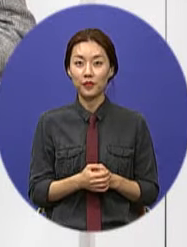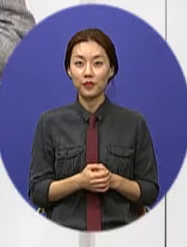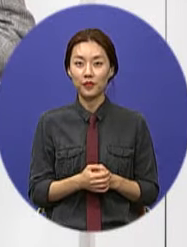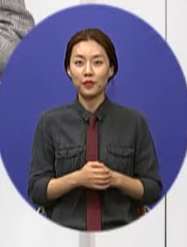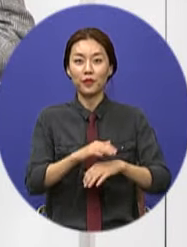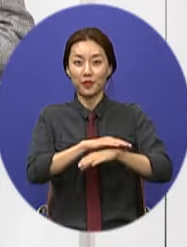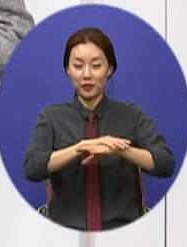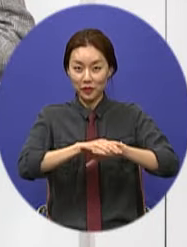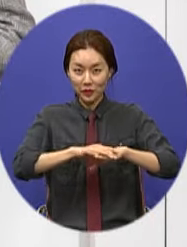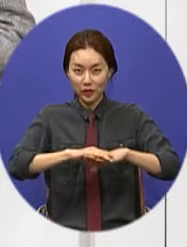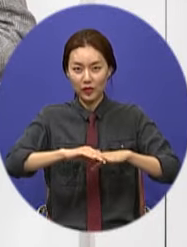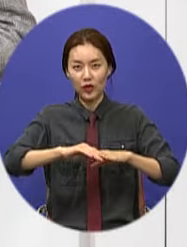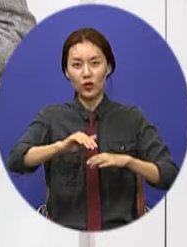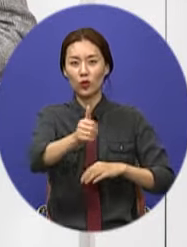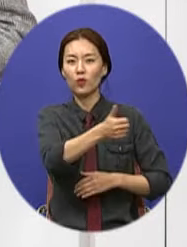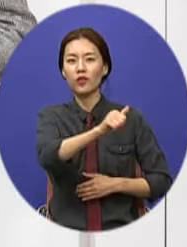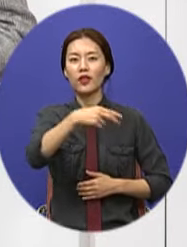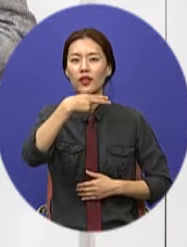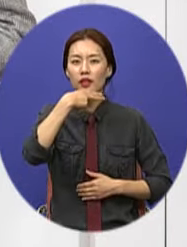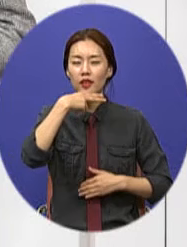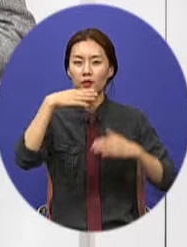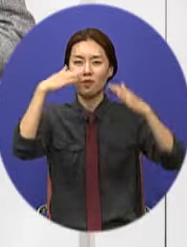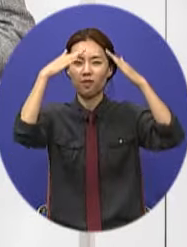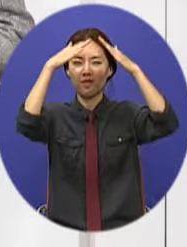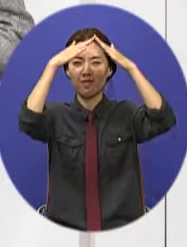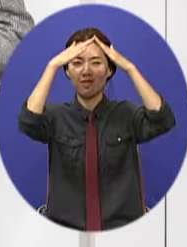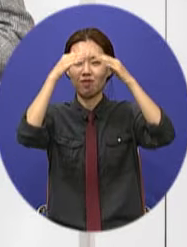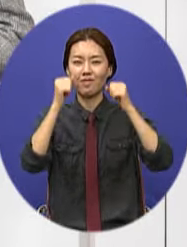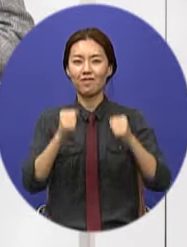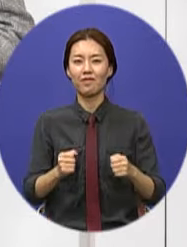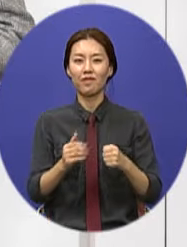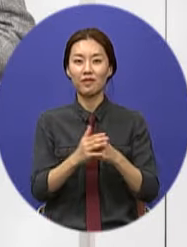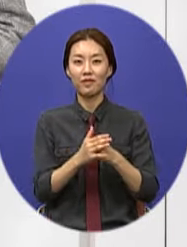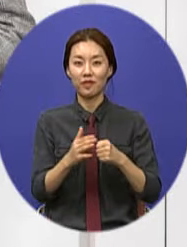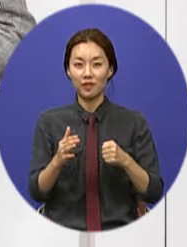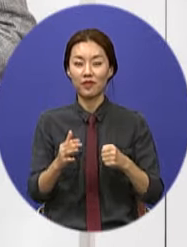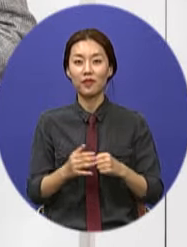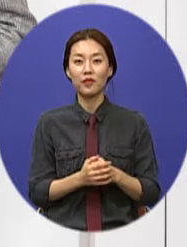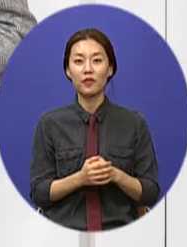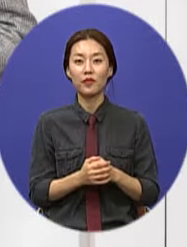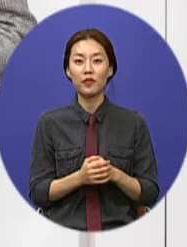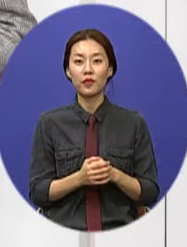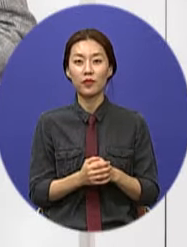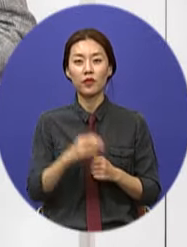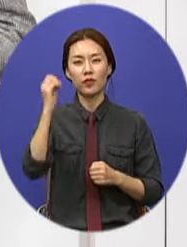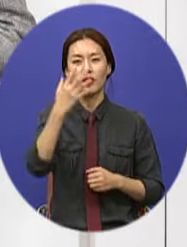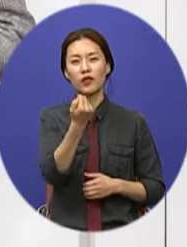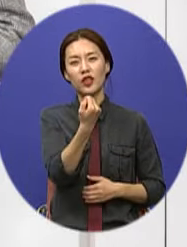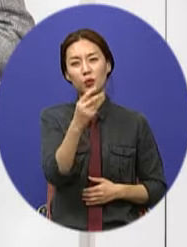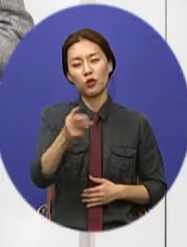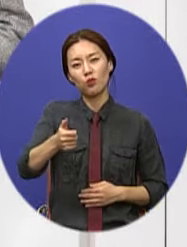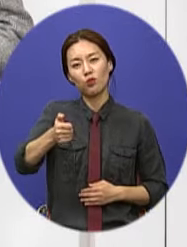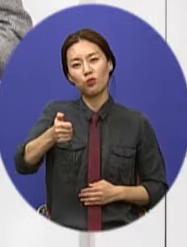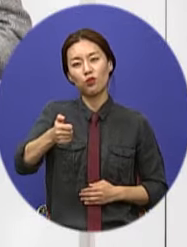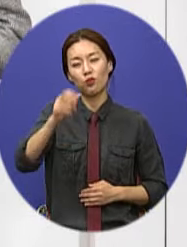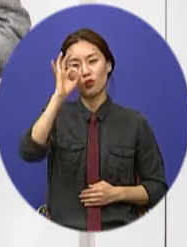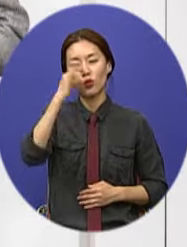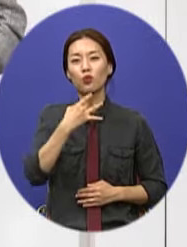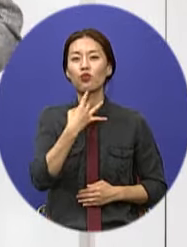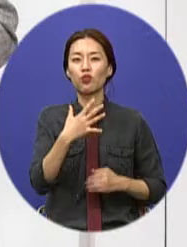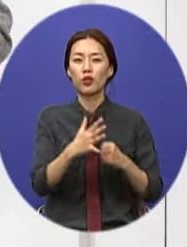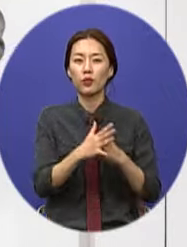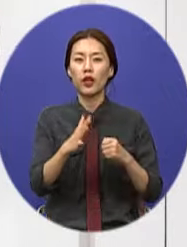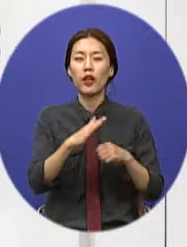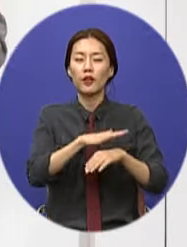잘 돌아다니지는 않고 집에서 그냥 테레비 보고 그런 것뿐이에요. 잘